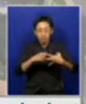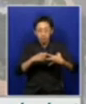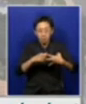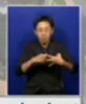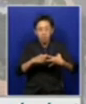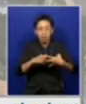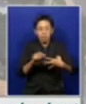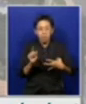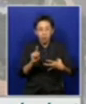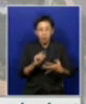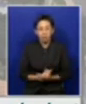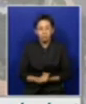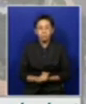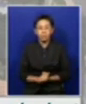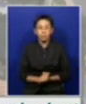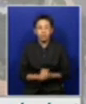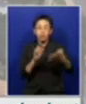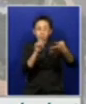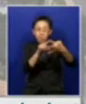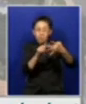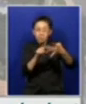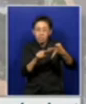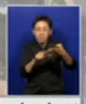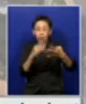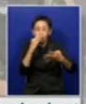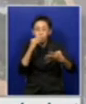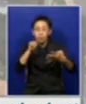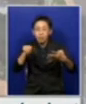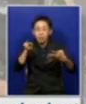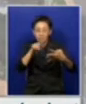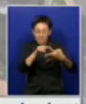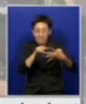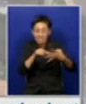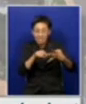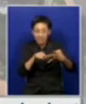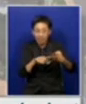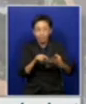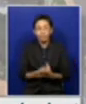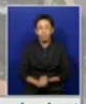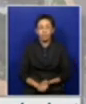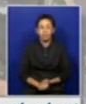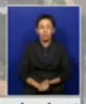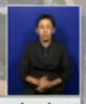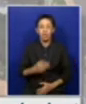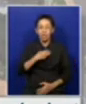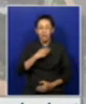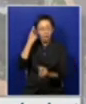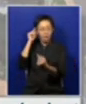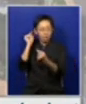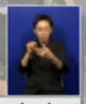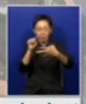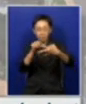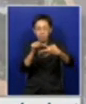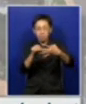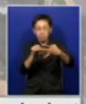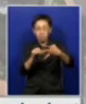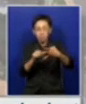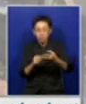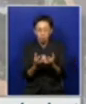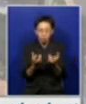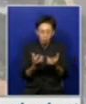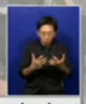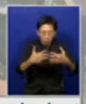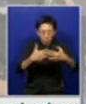ด้าน hygiene เรื่องของ medical personnel นะครับแล้วก็เรื่องของ healthcare system ก็คือทั้งเรื่องเครื่องมือความสาม